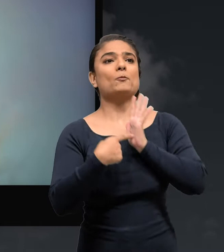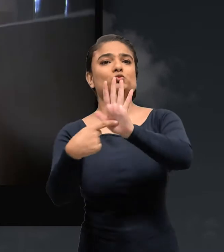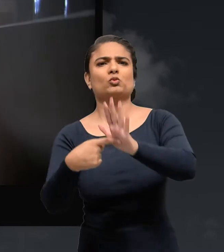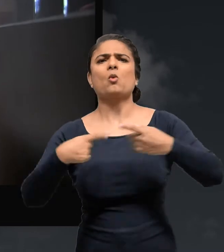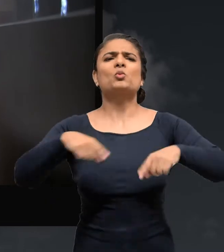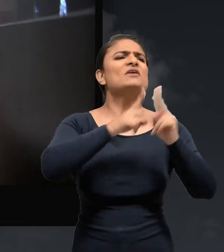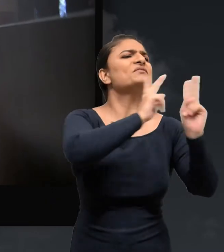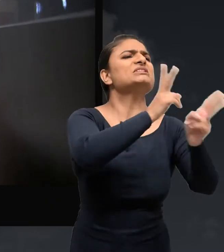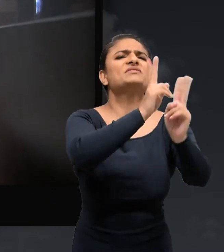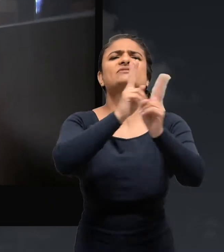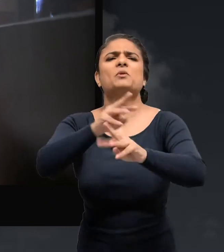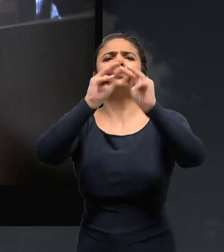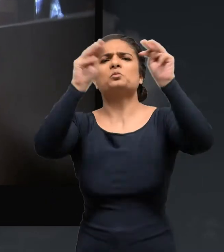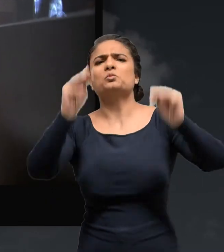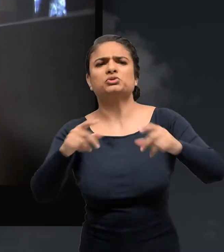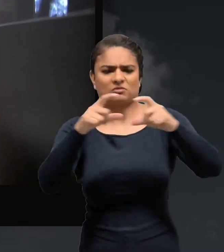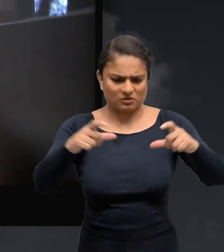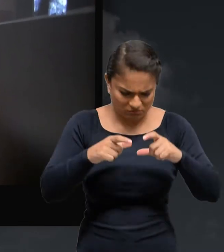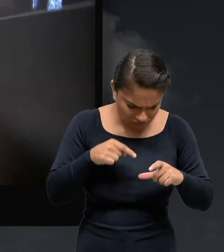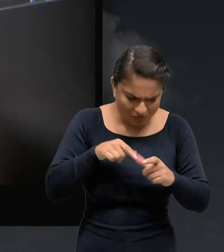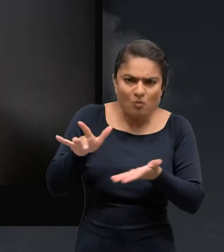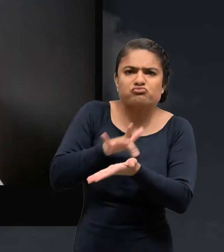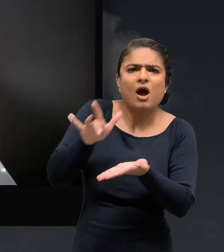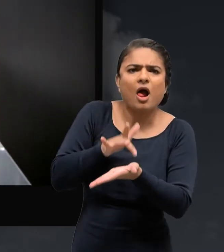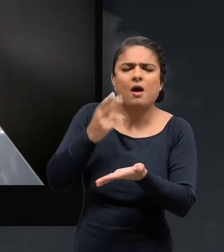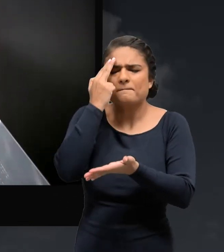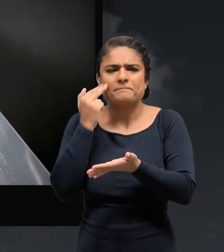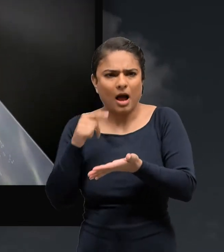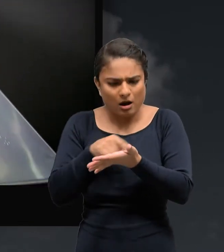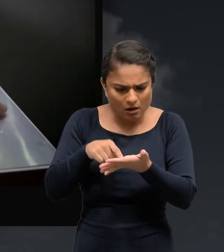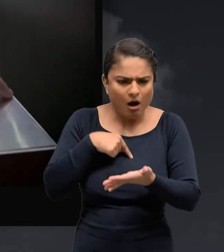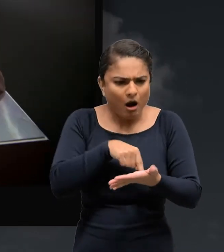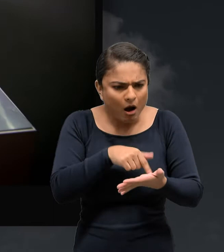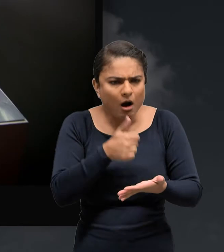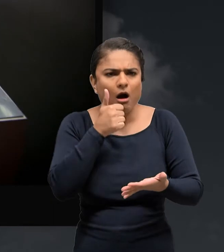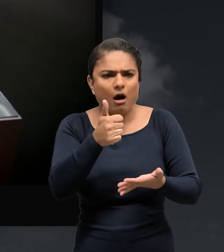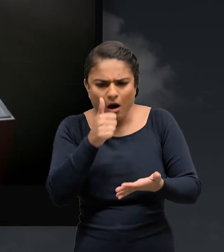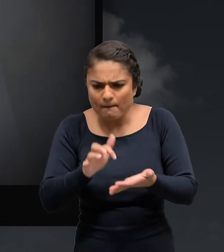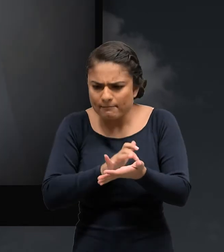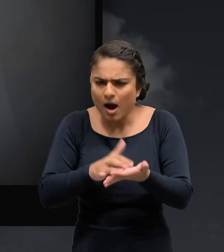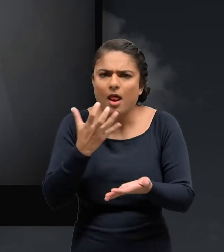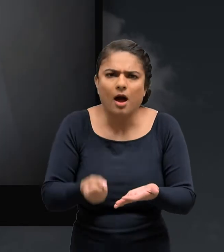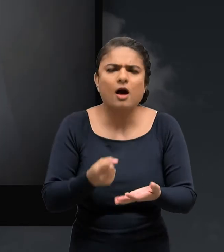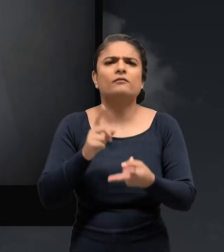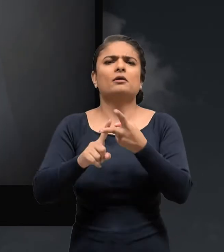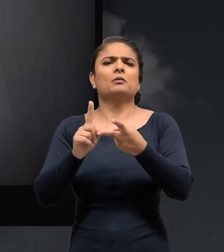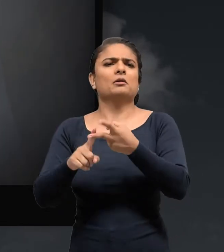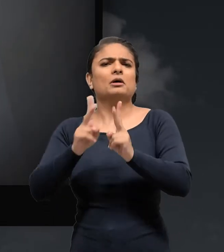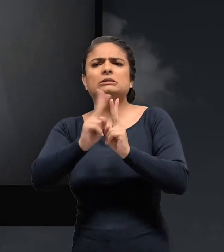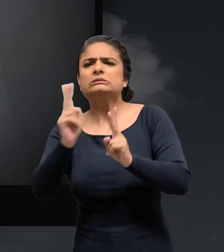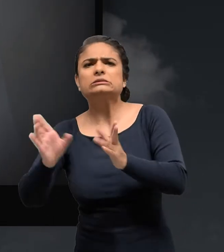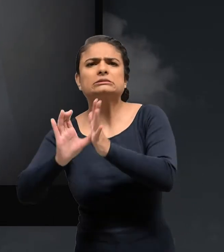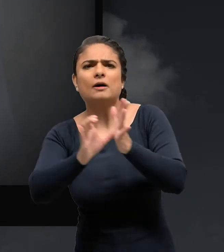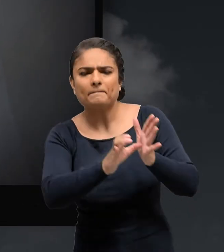daar bordjies met brail op is, dat ons self kan lees. To prepare